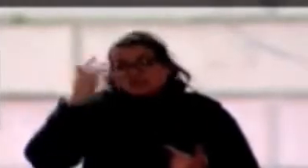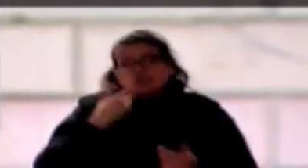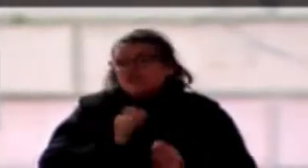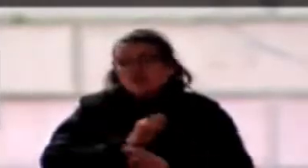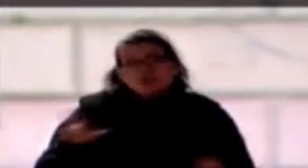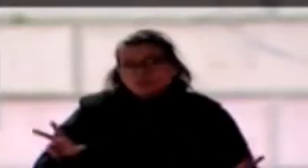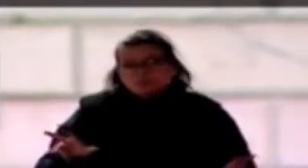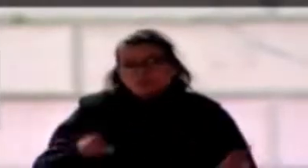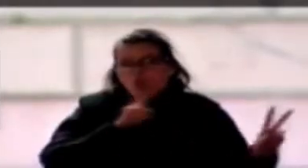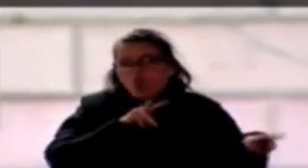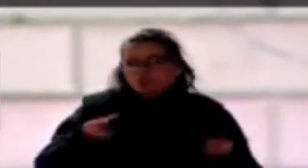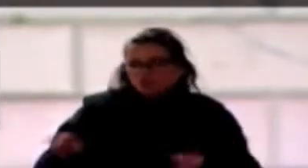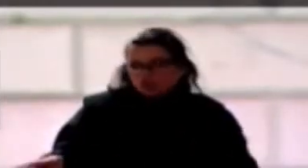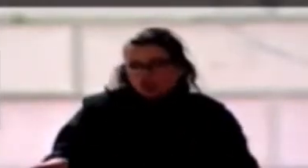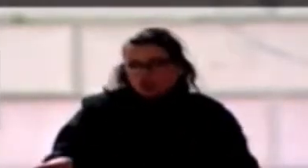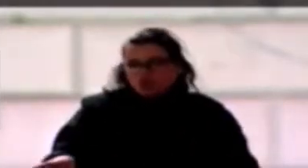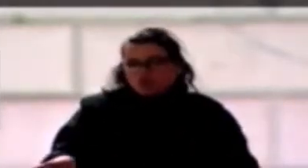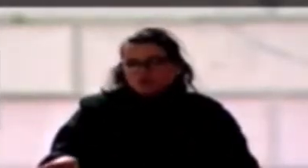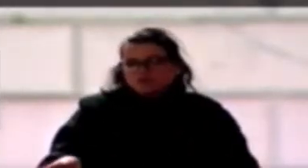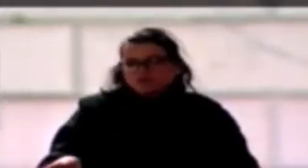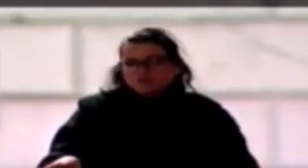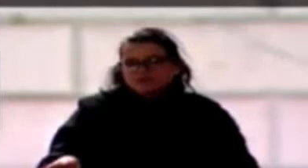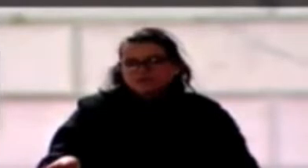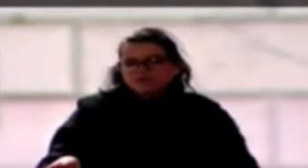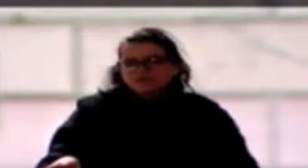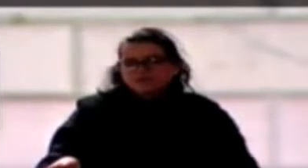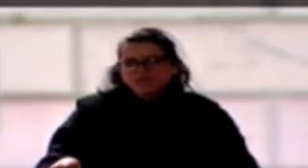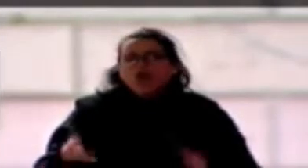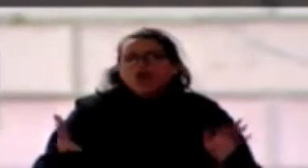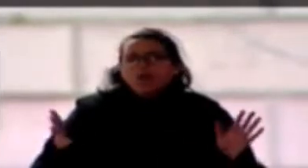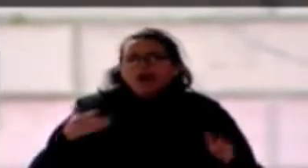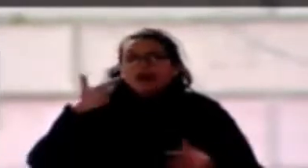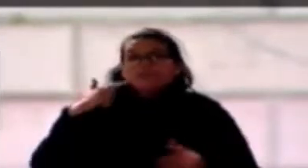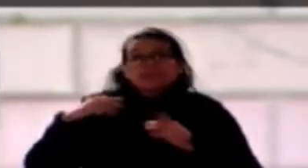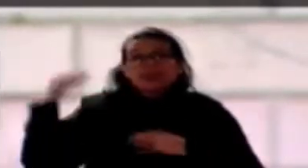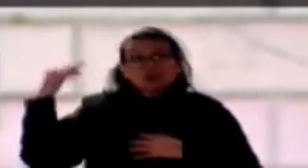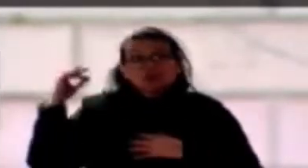del nostro sud, della criminalità organizzata, si è espanso, è entrato